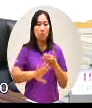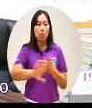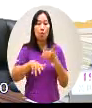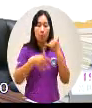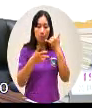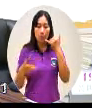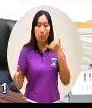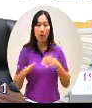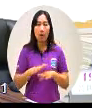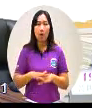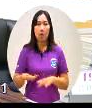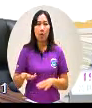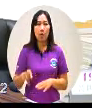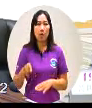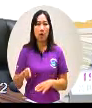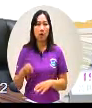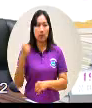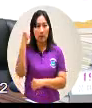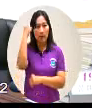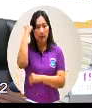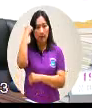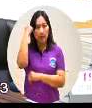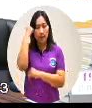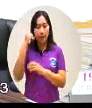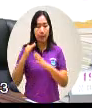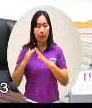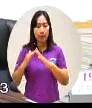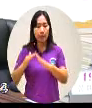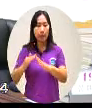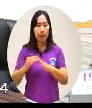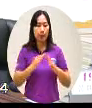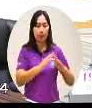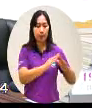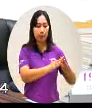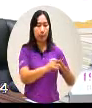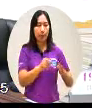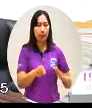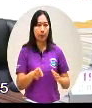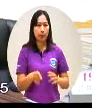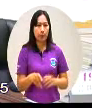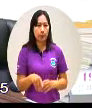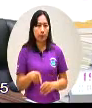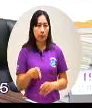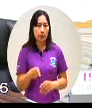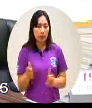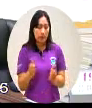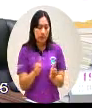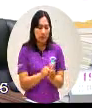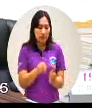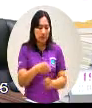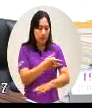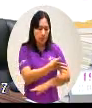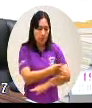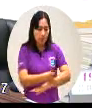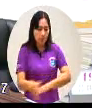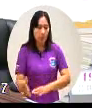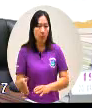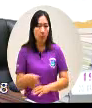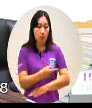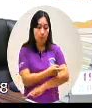始，哦，这住户这拢是啊，两边拢是住户啦，都要靠这条排水沟走来到山尾港。啊，你来看